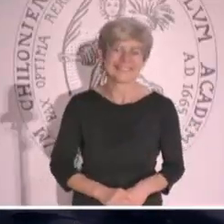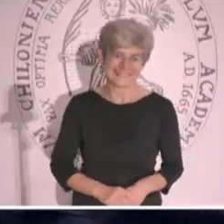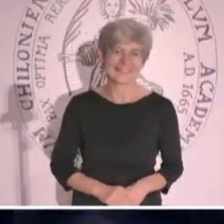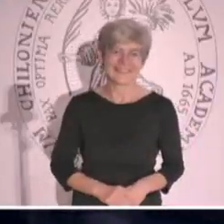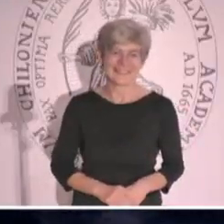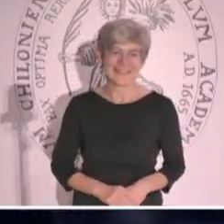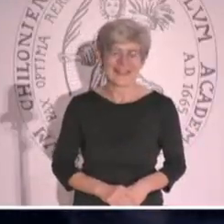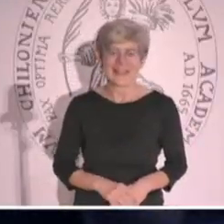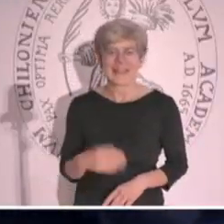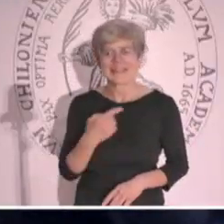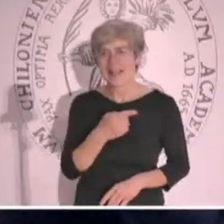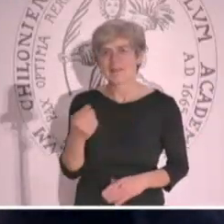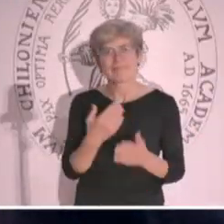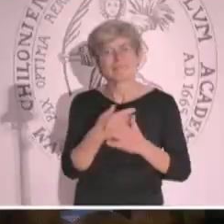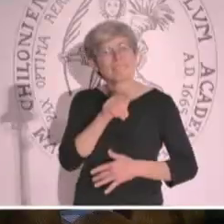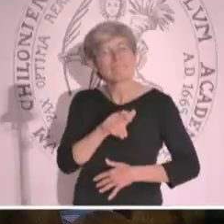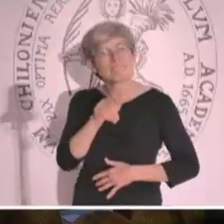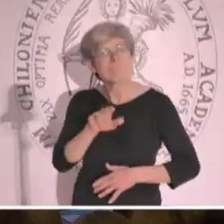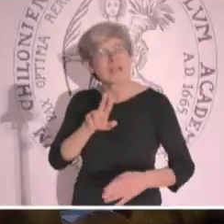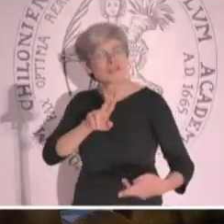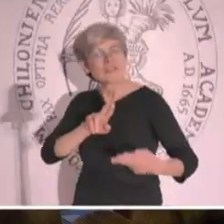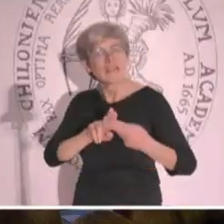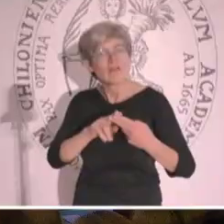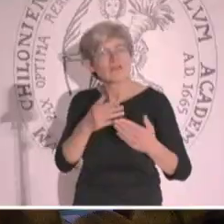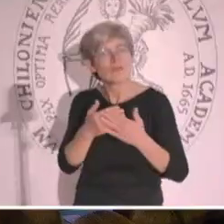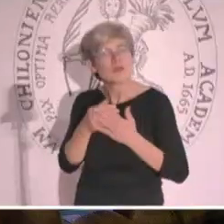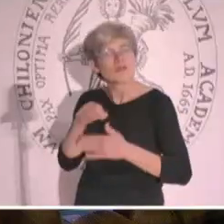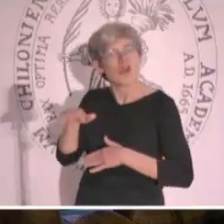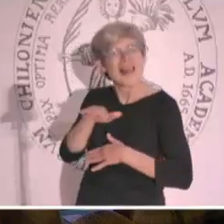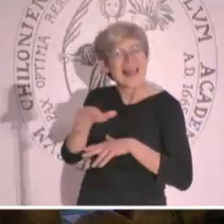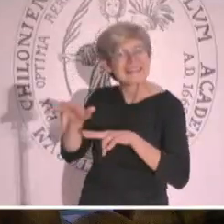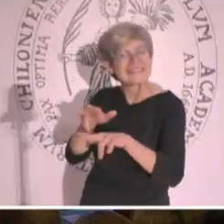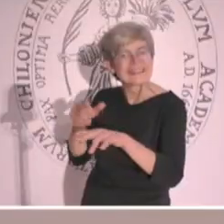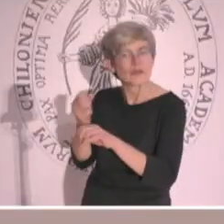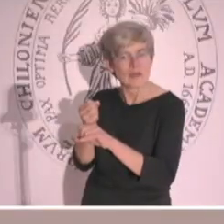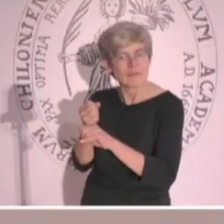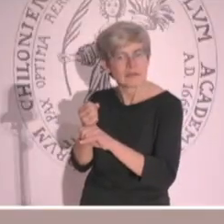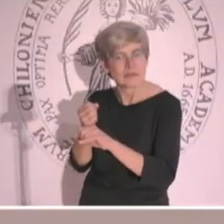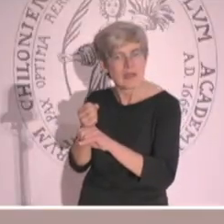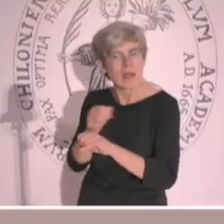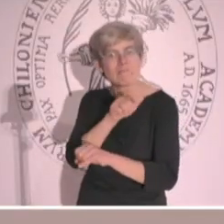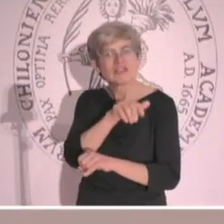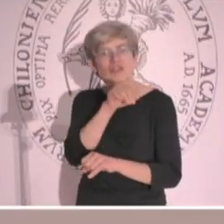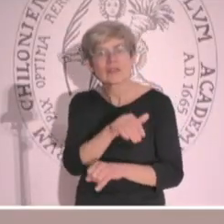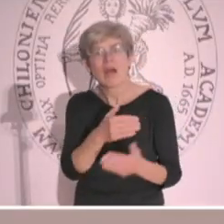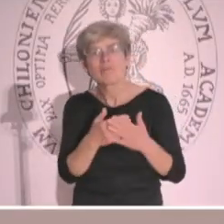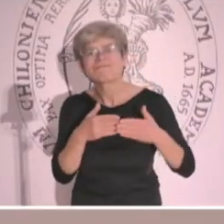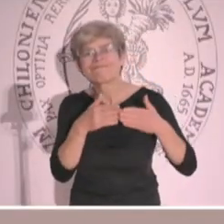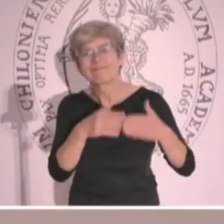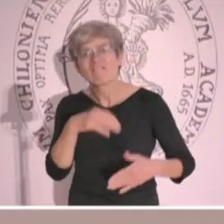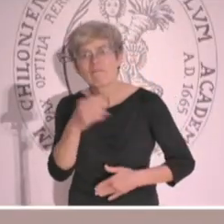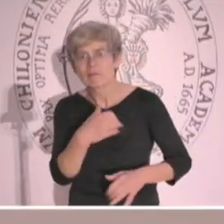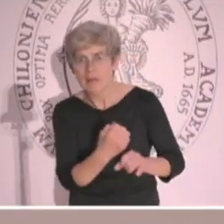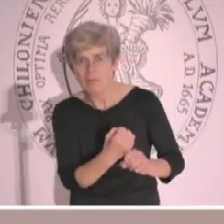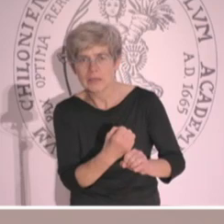auf Menschen treffen, die für die Landesregierung arbeiten oder auf den Werften. Sie werden Menschen treffen, die in Garden oder in Mettenhof